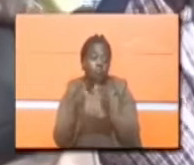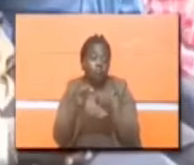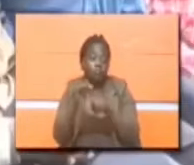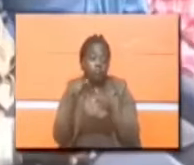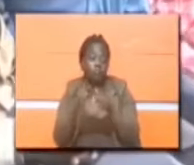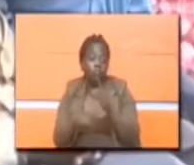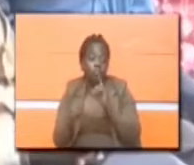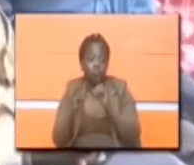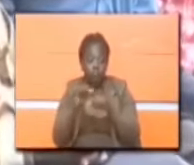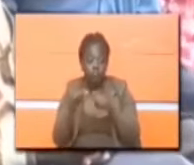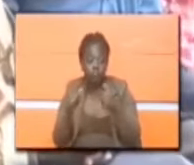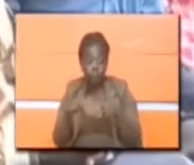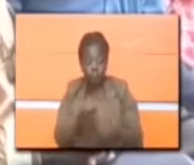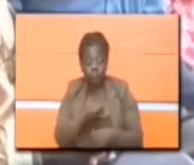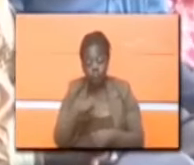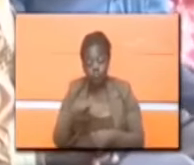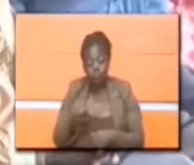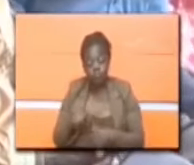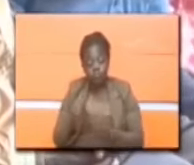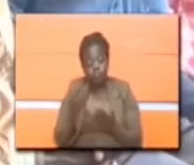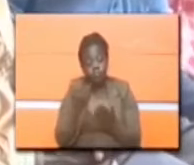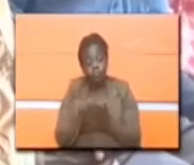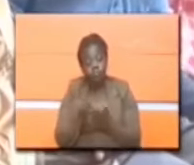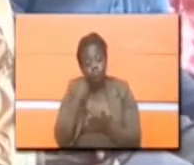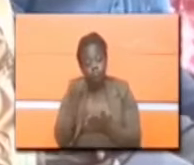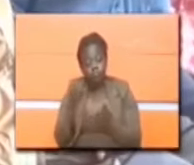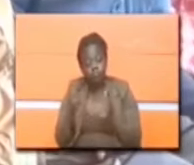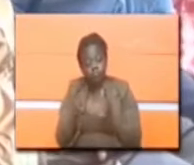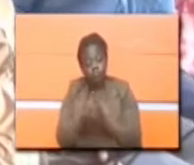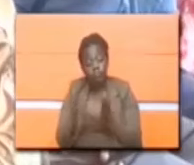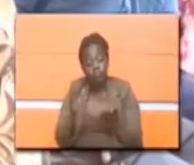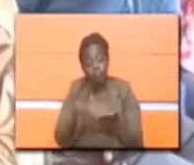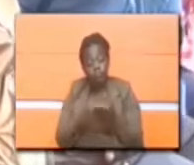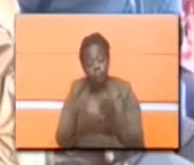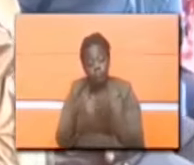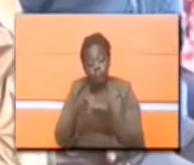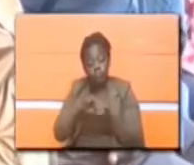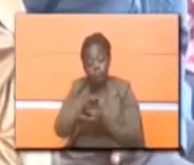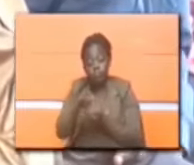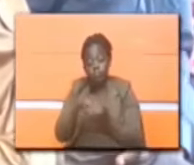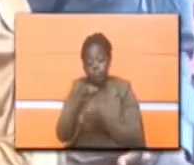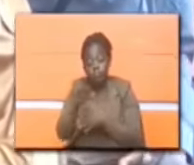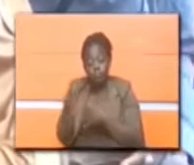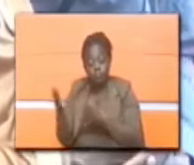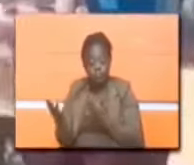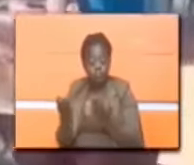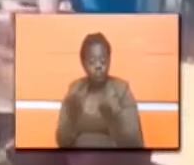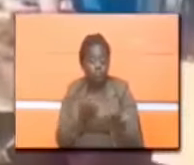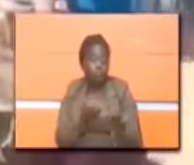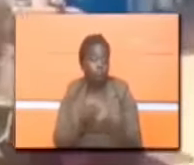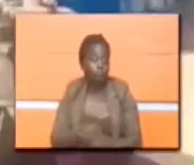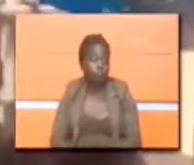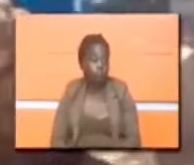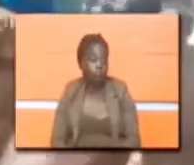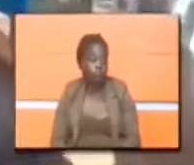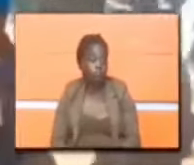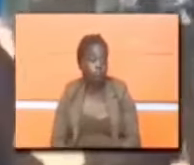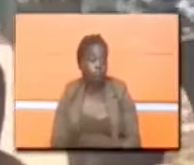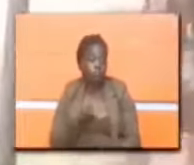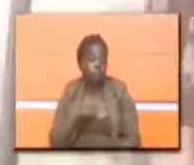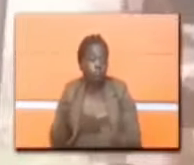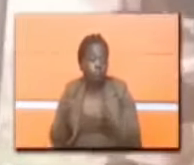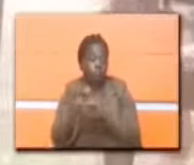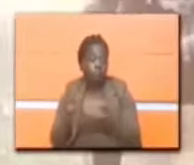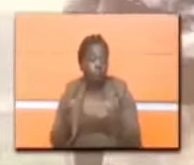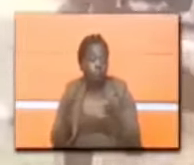bibwogerwako. Abyesamudde n'asaba balina obukakafu nti beekobaana mu mivuyo gino okubuleeta. Nzisiita kikumi